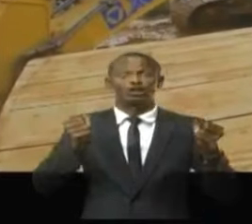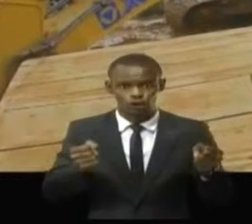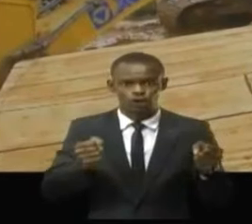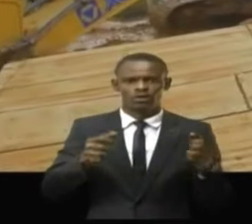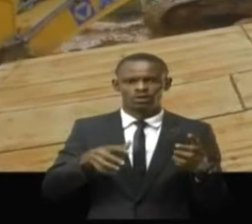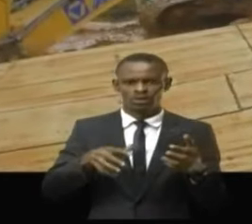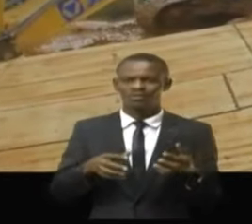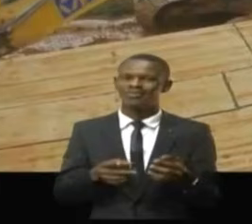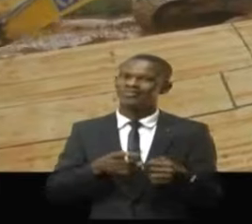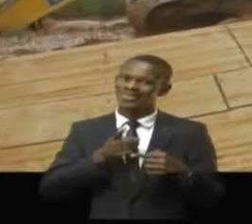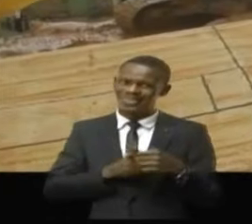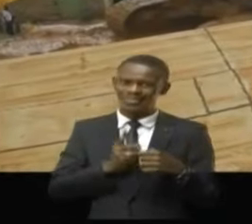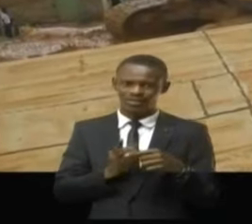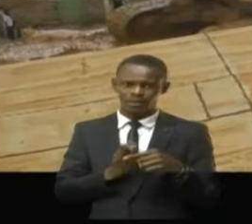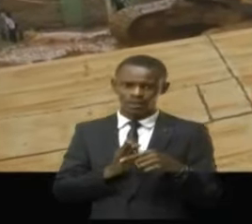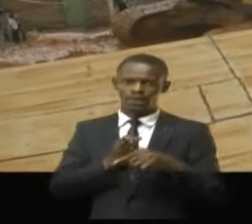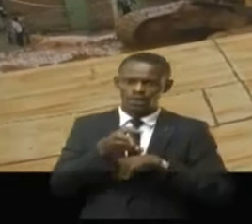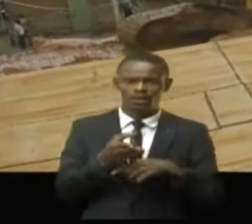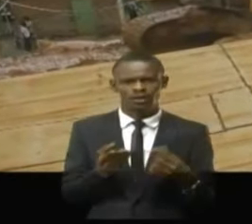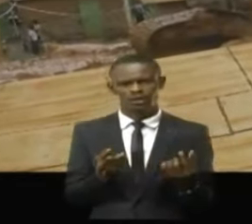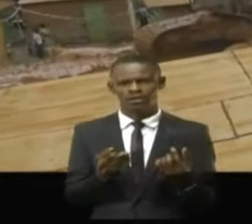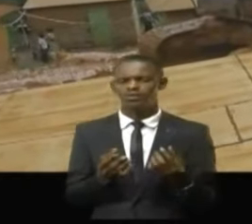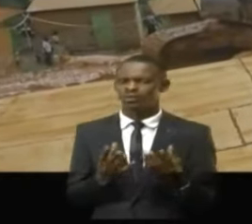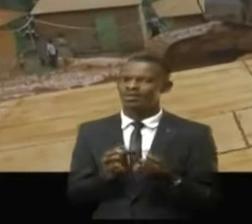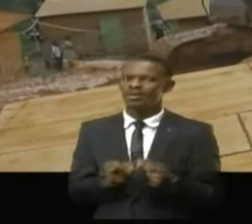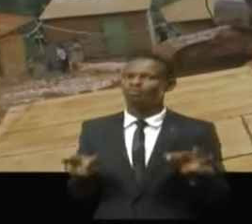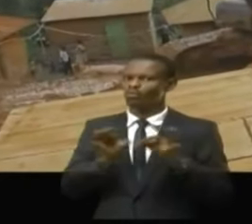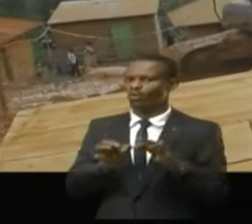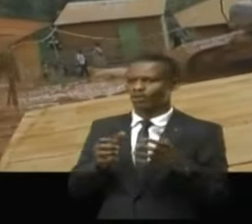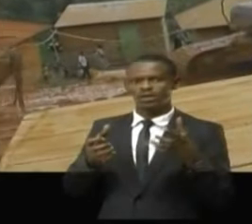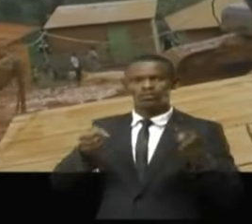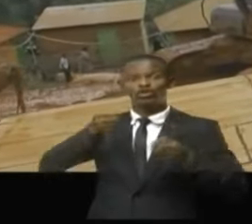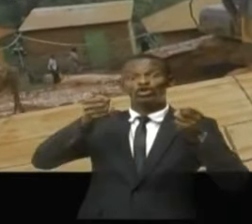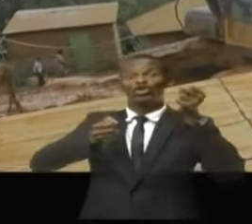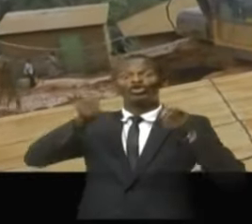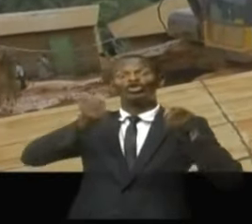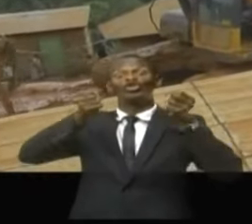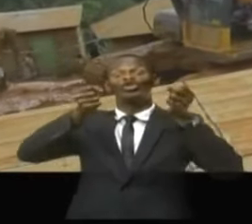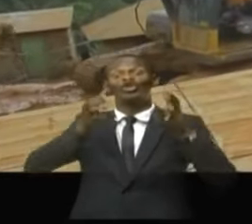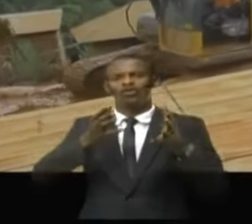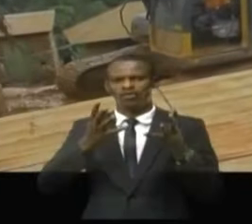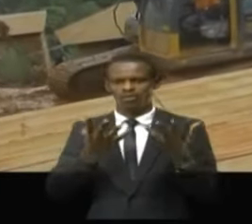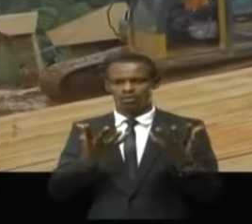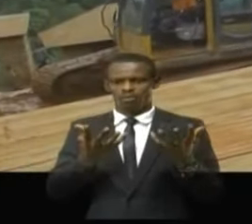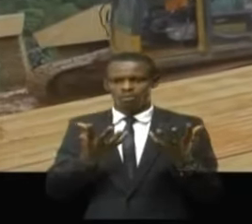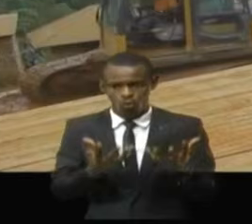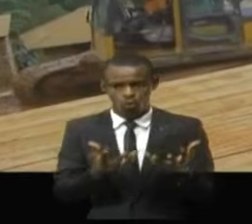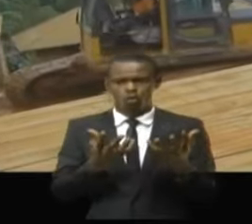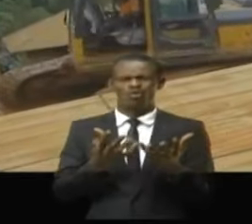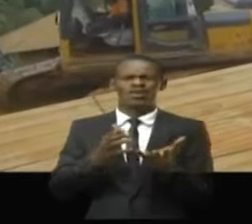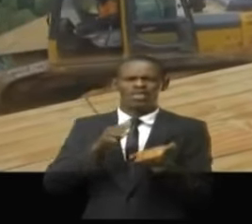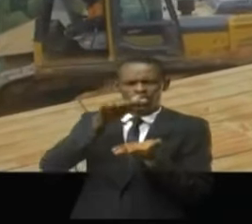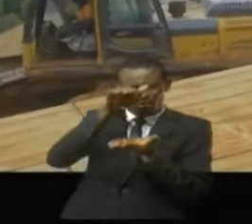les tonnages des marchandises sur les véhicules pour que tout marche comme il se doit.